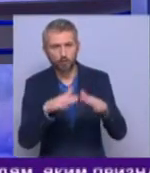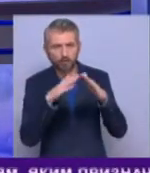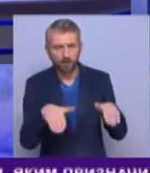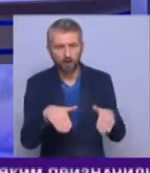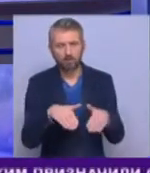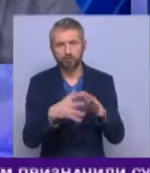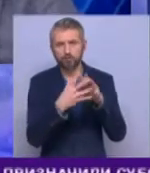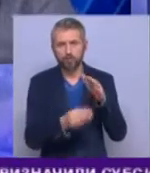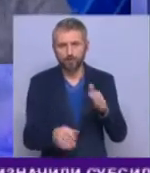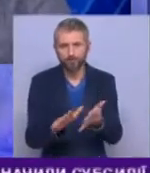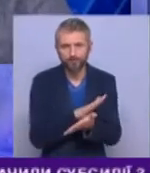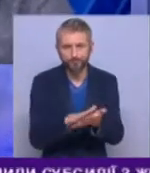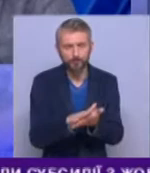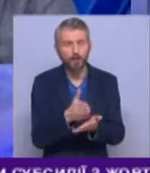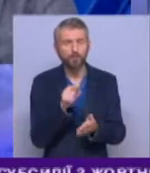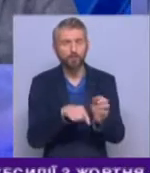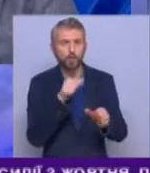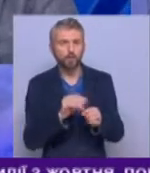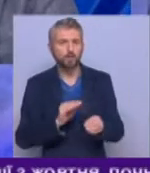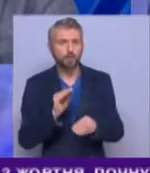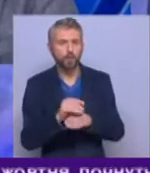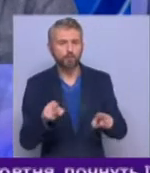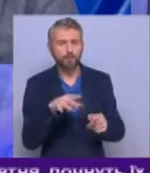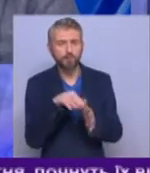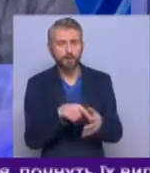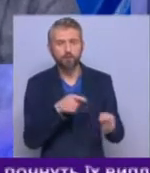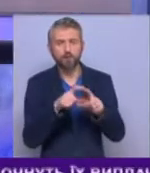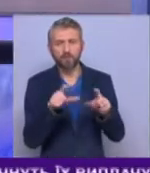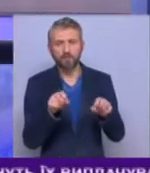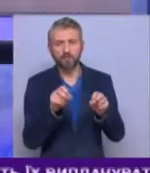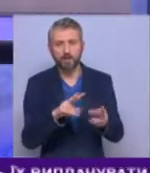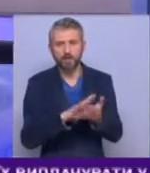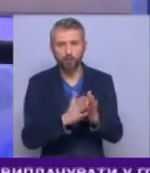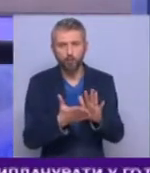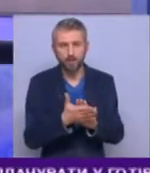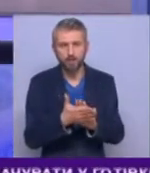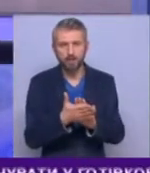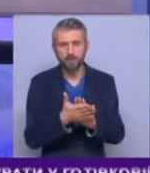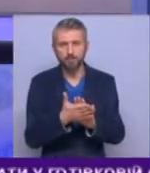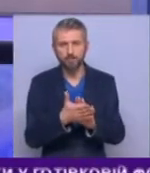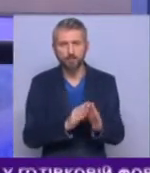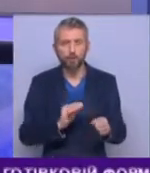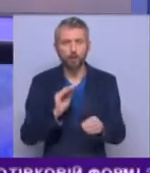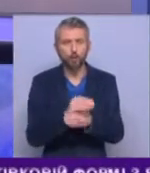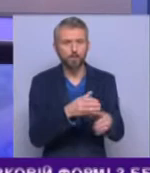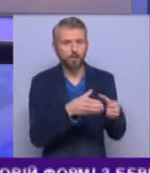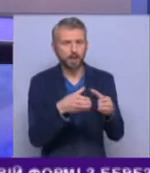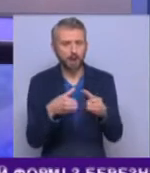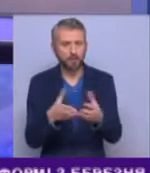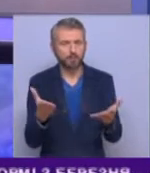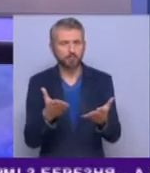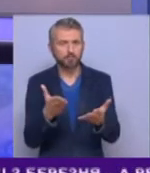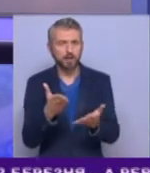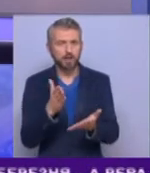від бурульки. Також ми додатково в цьому році ще створили при управлінні надзвичайних ситуацій додаткові бригади, є